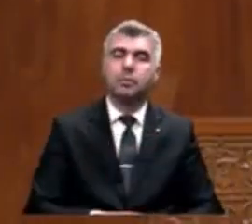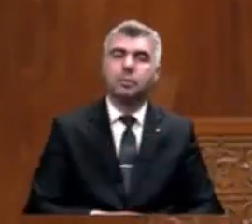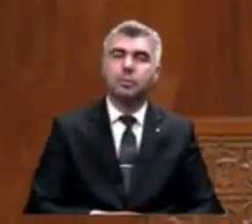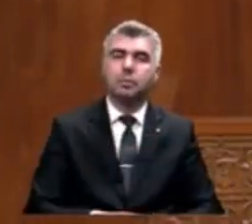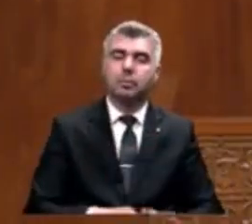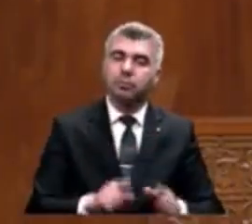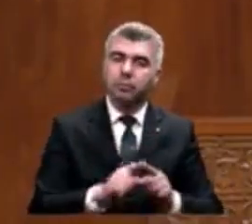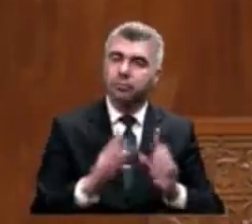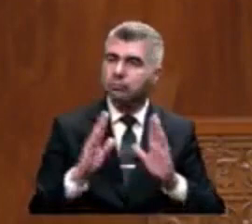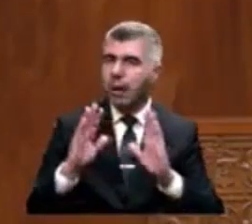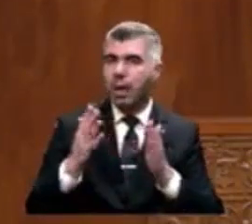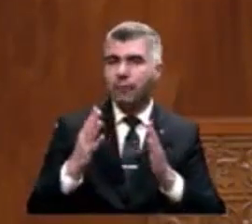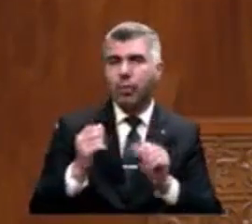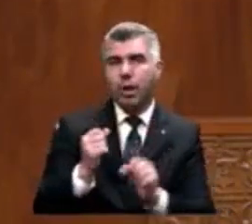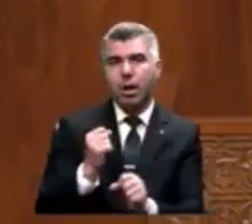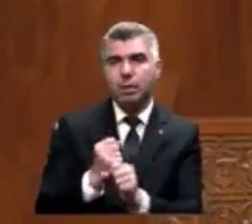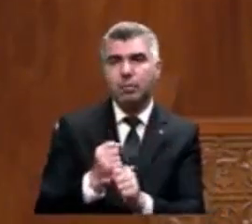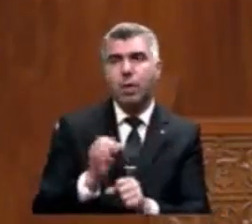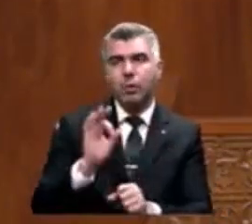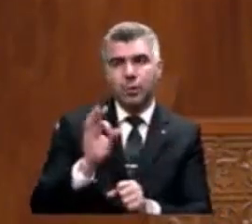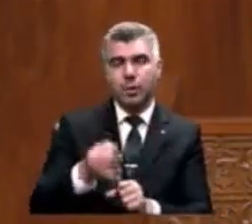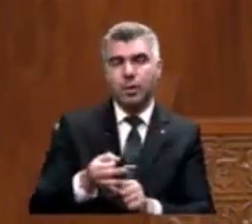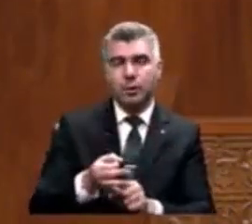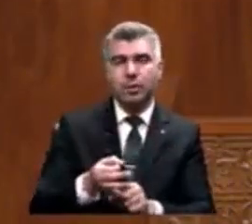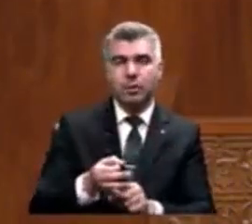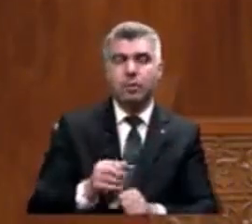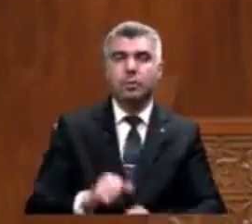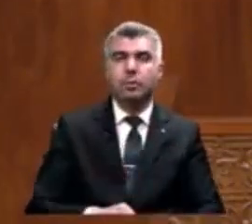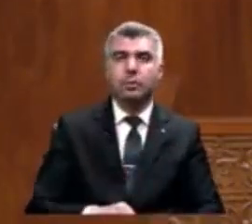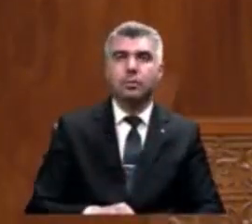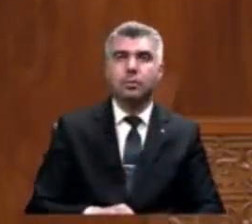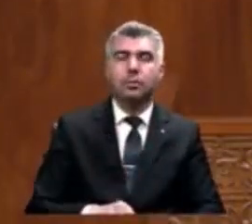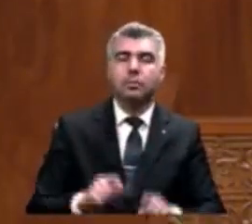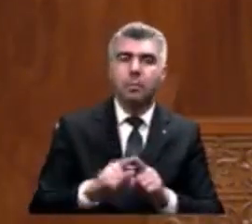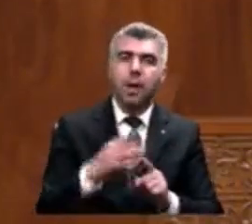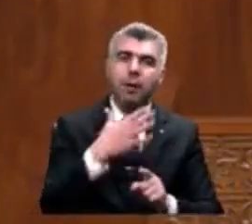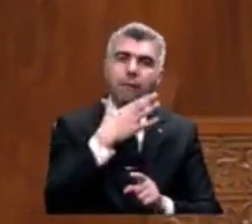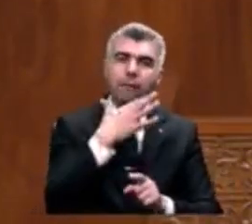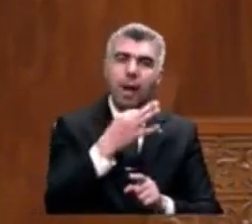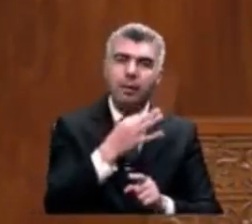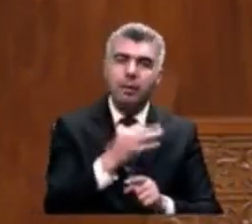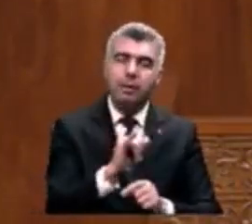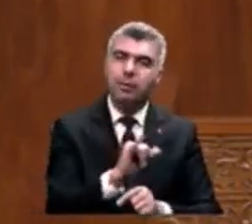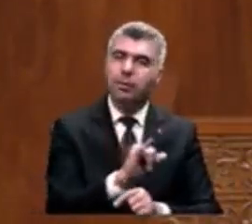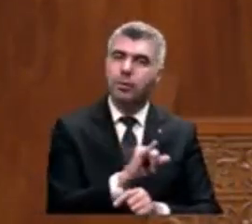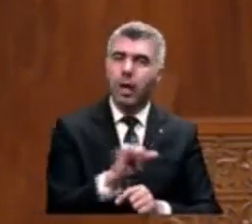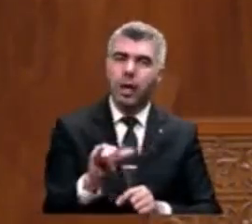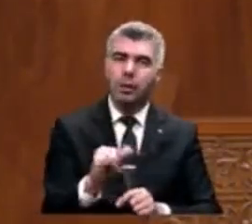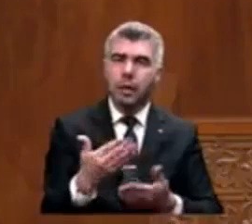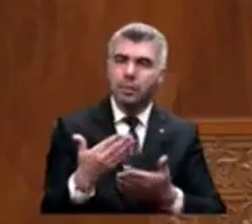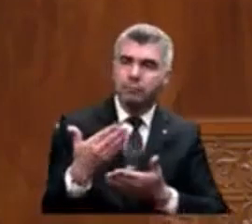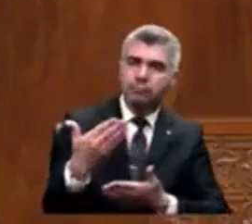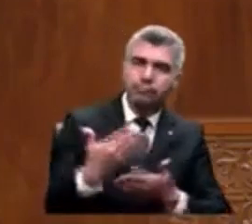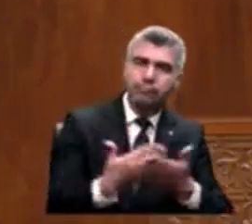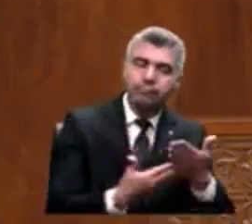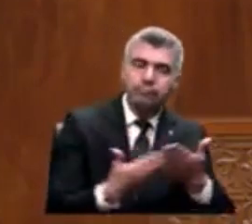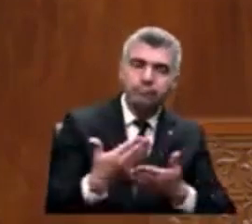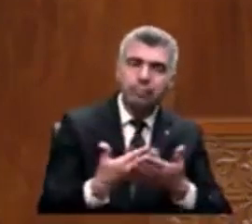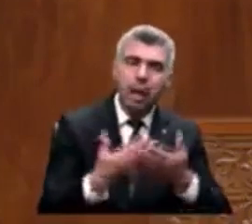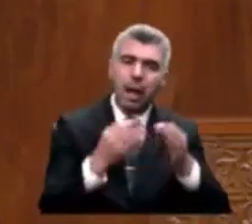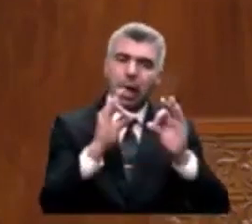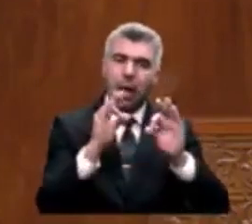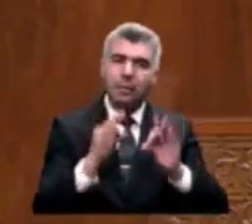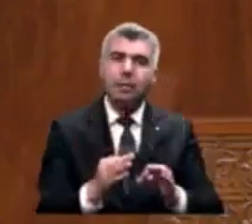ونوهنا بالعمل اللي قاموا به، لان حقيقه عمليه ما كانتش سهله وكان اخذ ورد وواحد العدد ديال